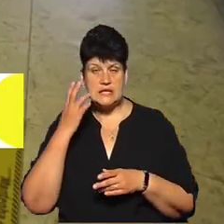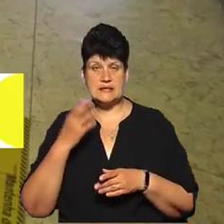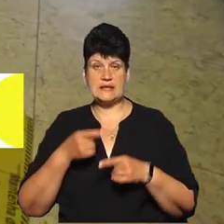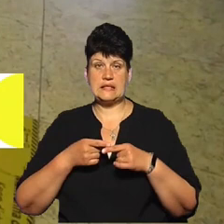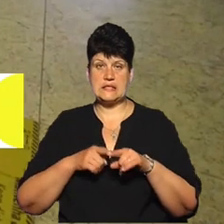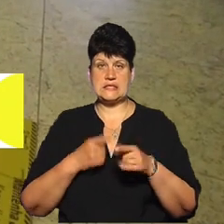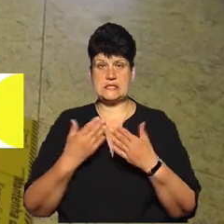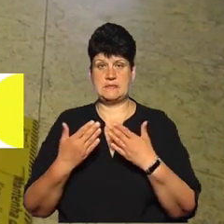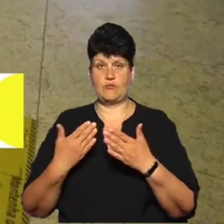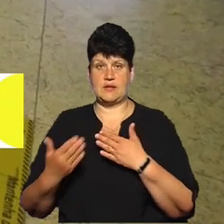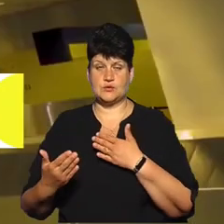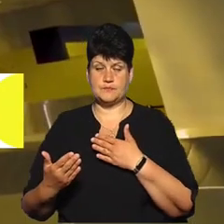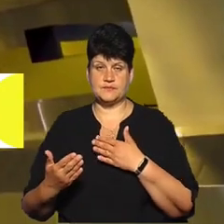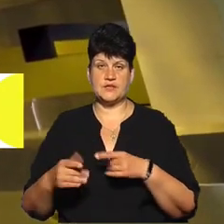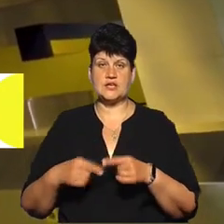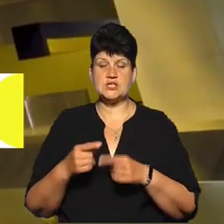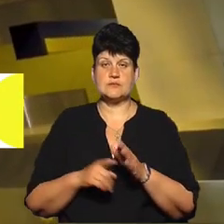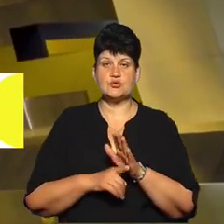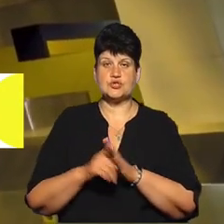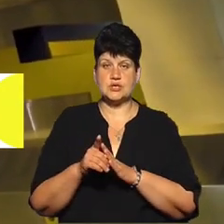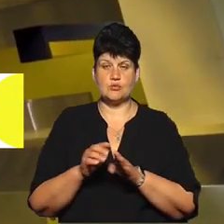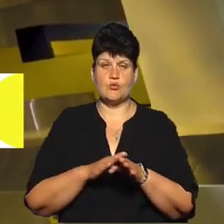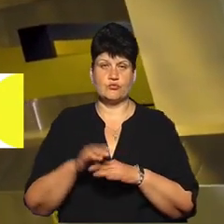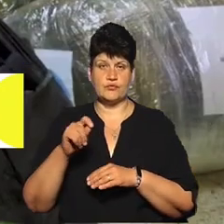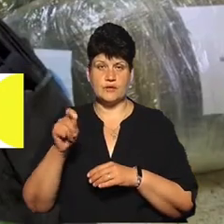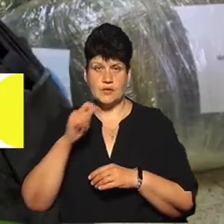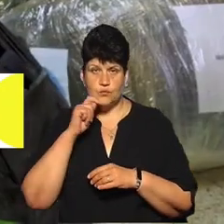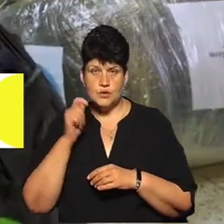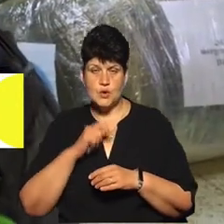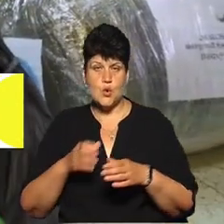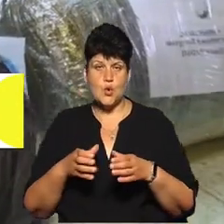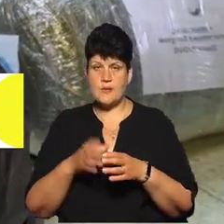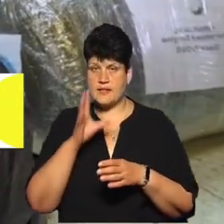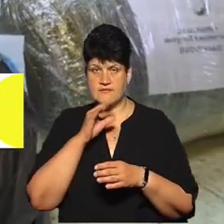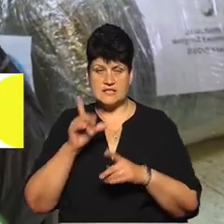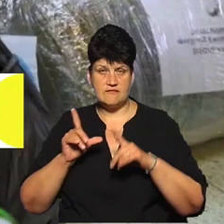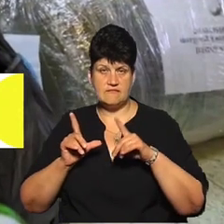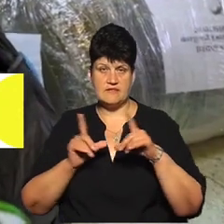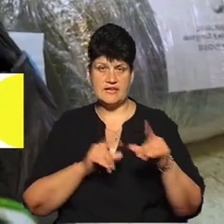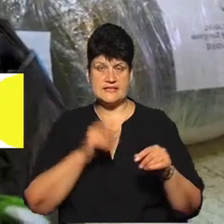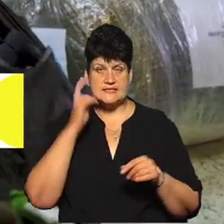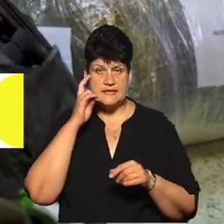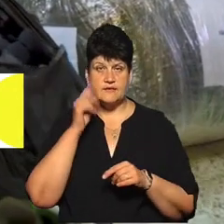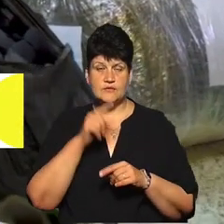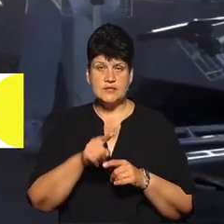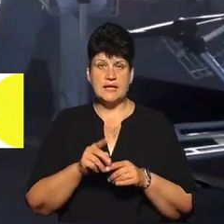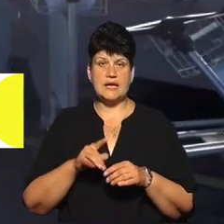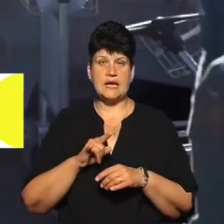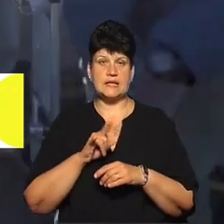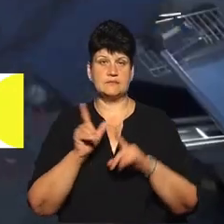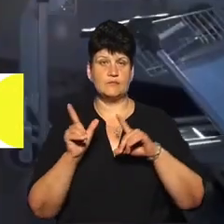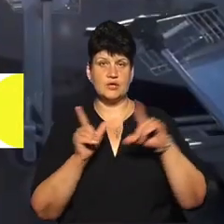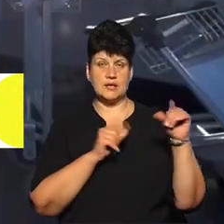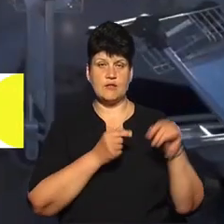співбесіду. Через початок повномасштабної війни в Україні команда не встигла вилетіти з Києва. Відтак вони відправилися до Польщі, звідти